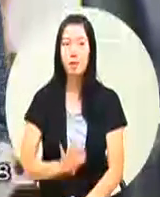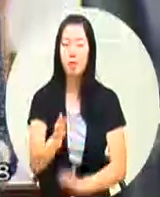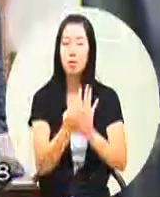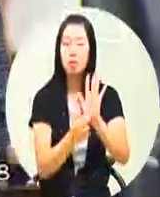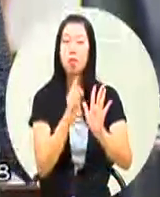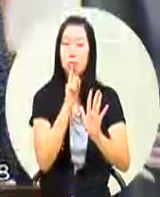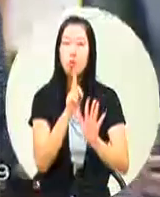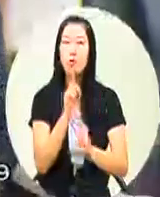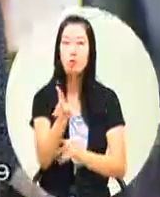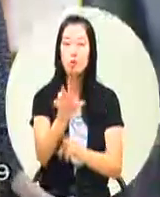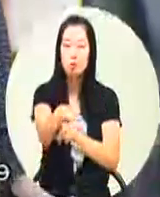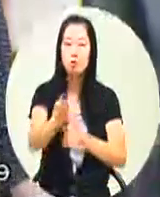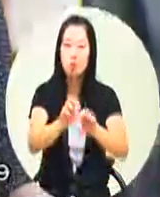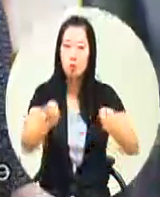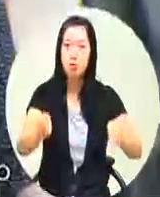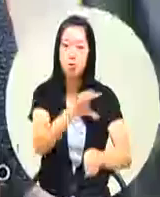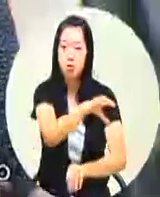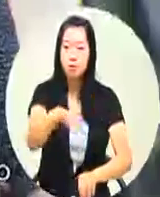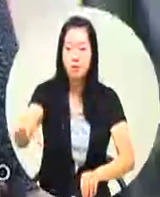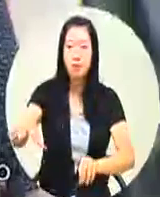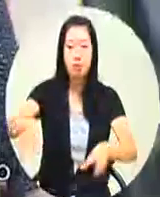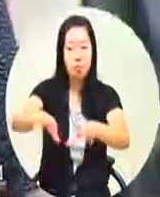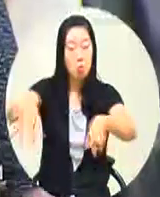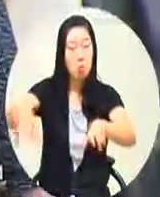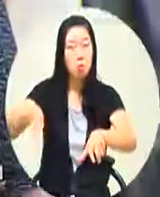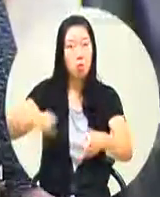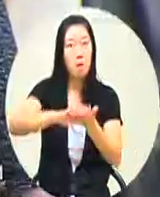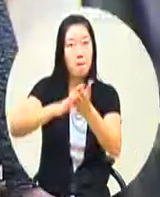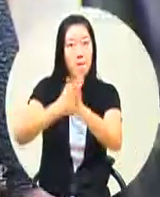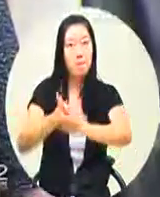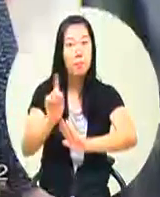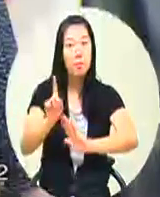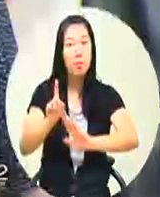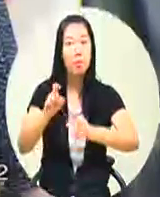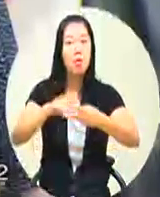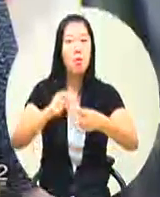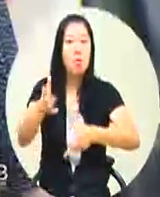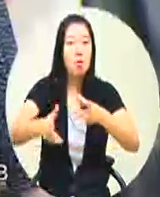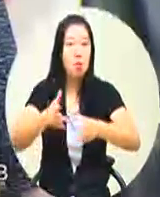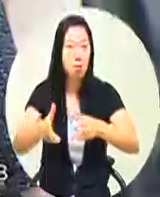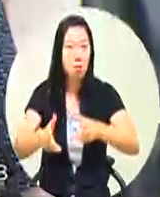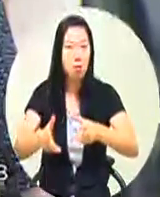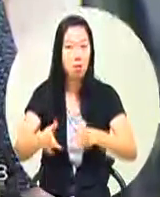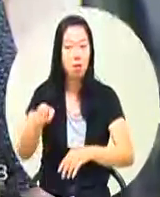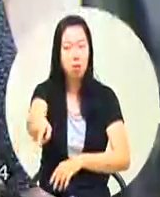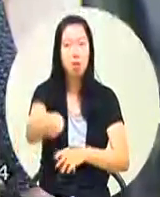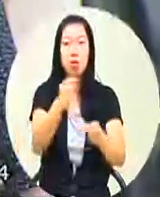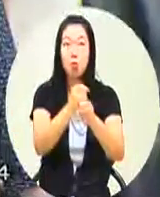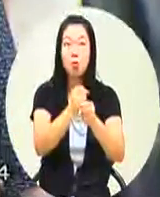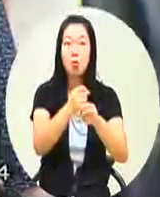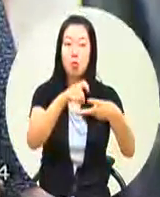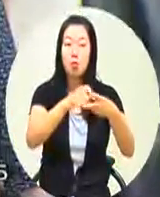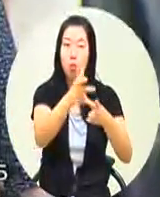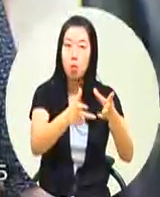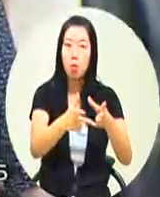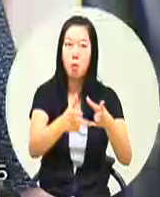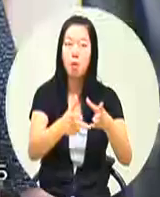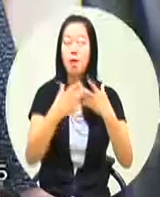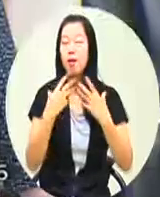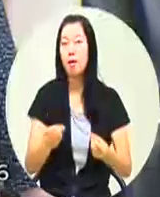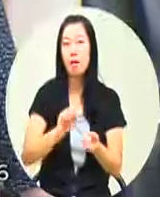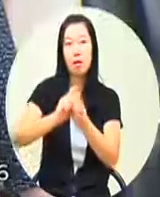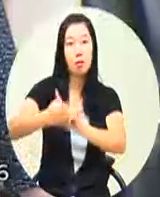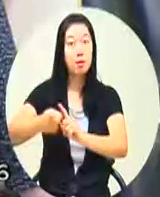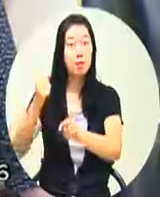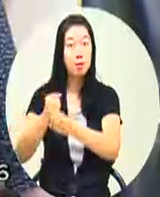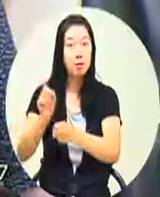其实荒废，其实你知道很多农地已经变成工厂了嘛。那你与其做工厂，那你不如把它规划好，让它可